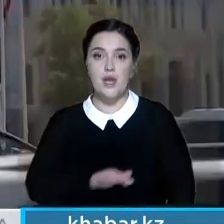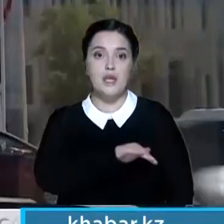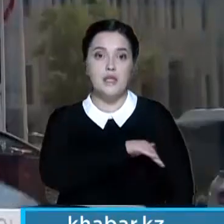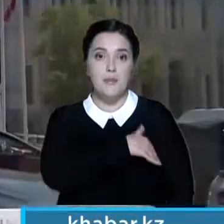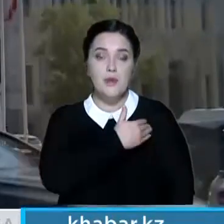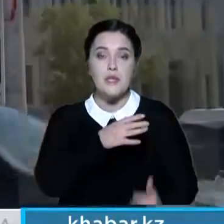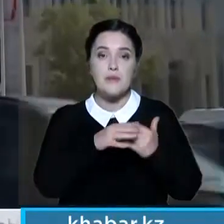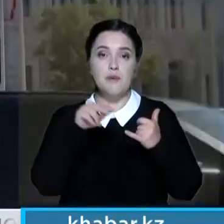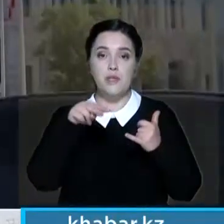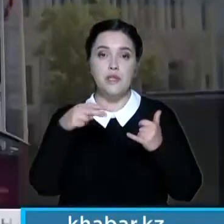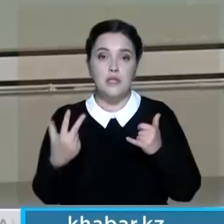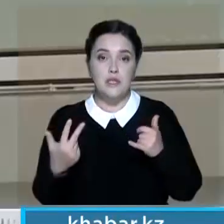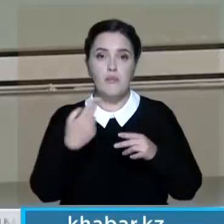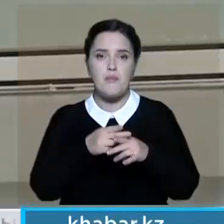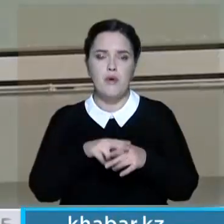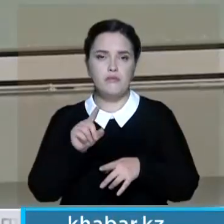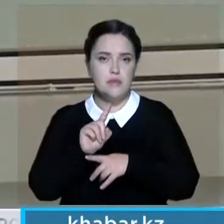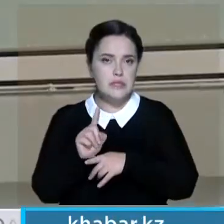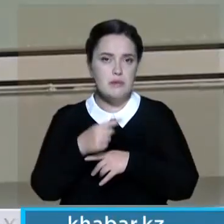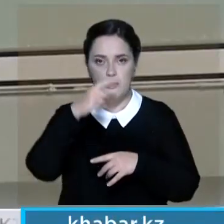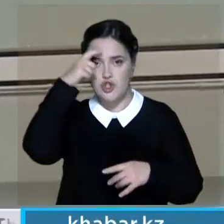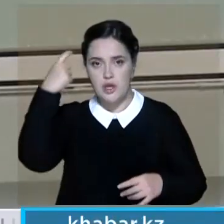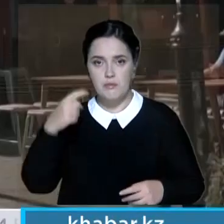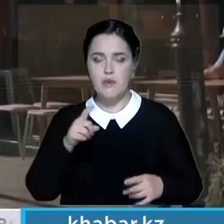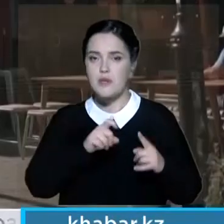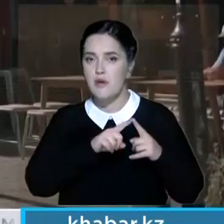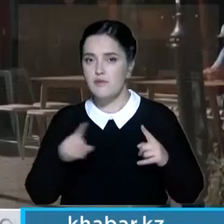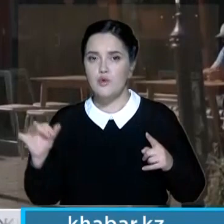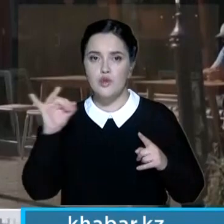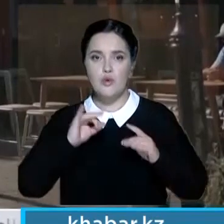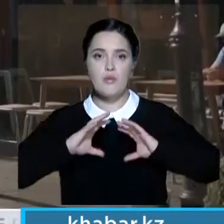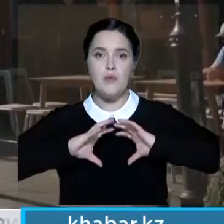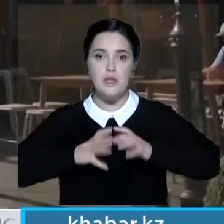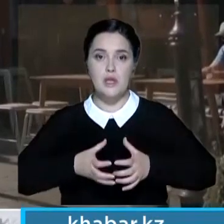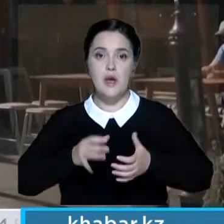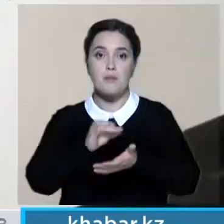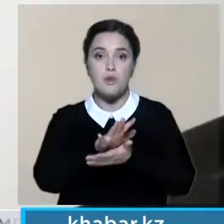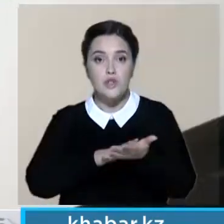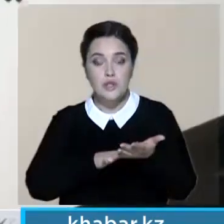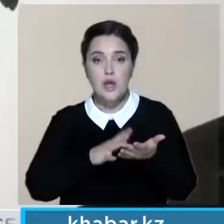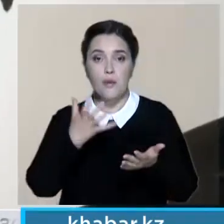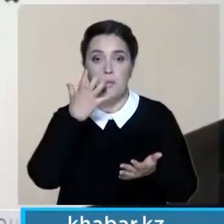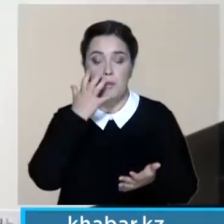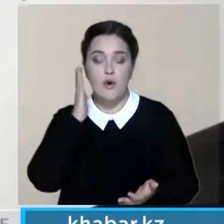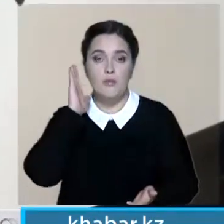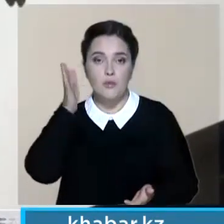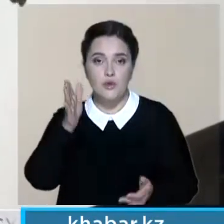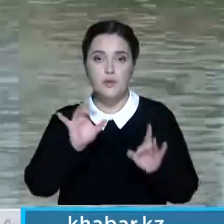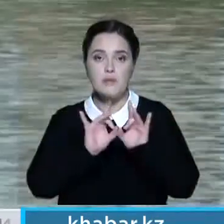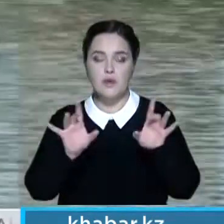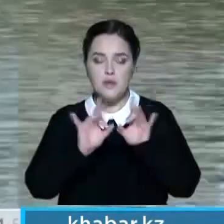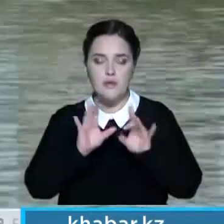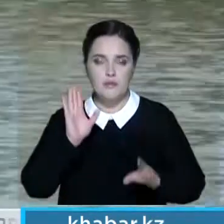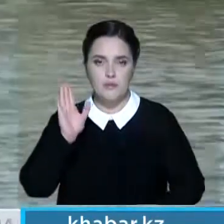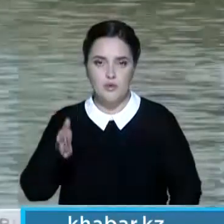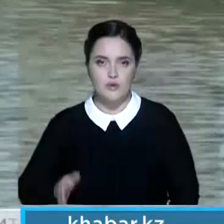Температура Земли 2023 претендует стать самым жарким годом за всю историю планеты. Продолжится ли тенденция к потеплению